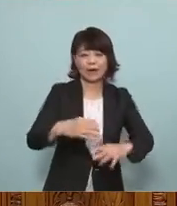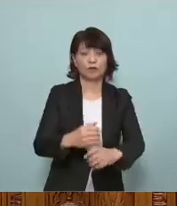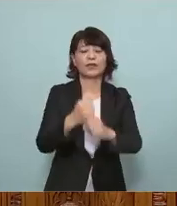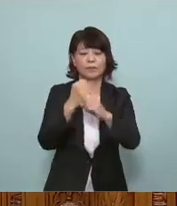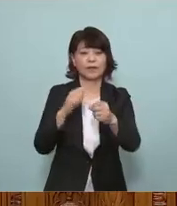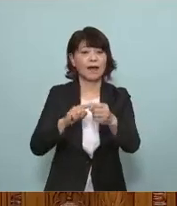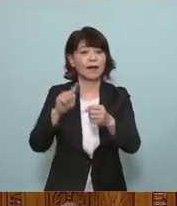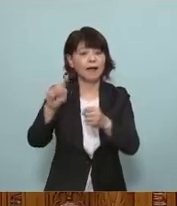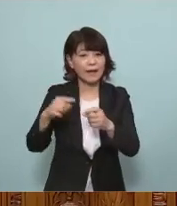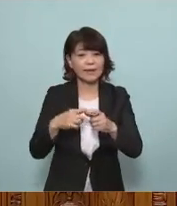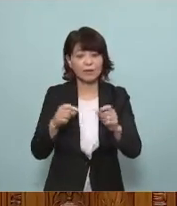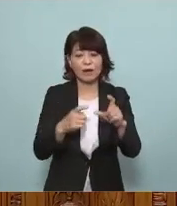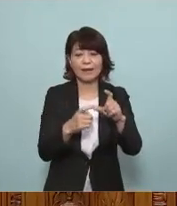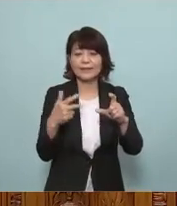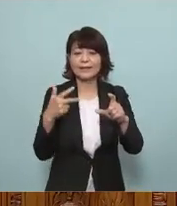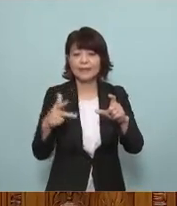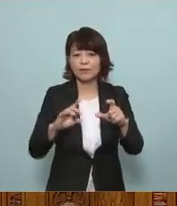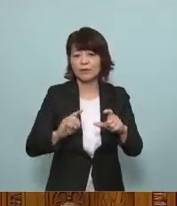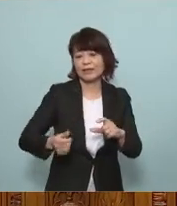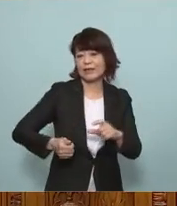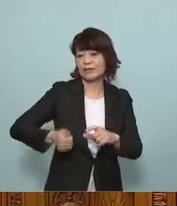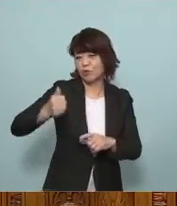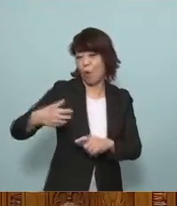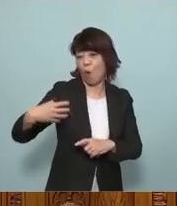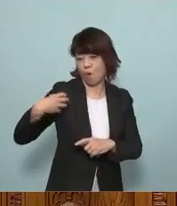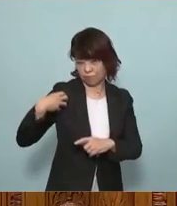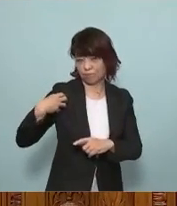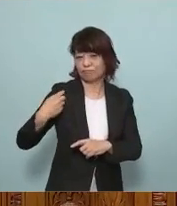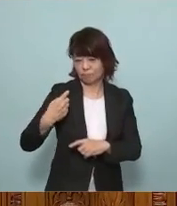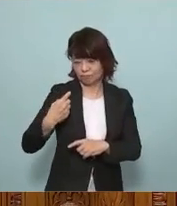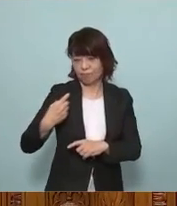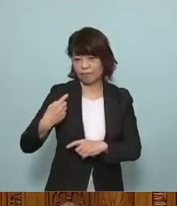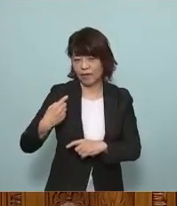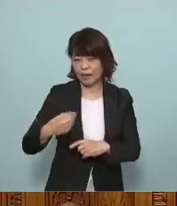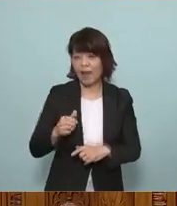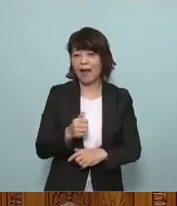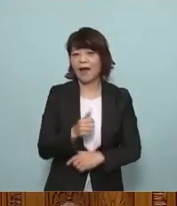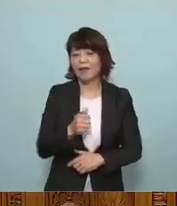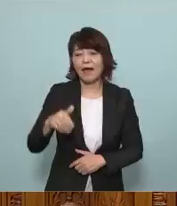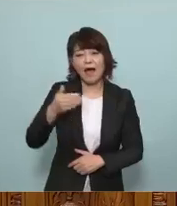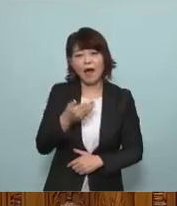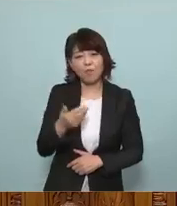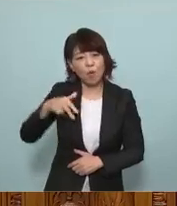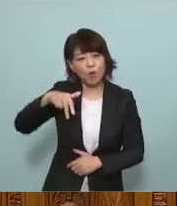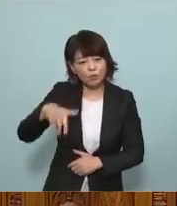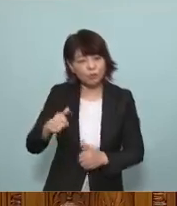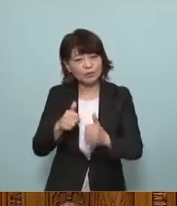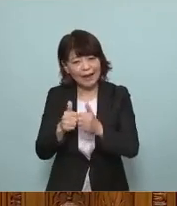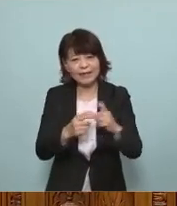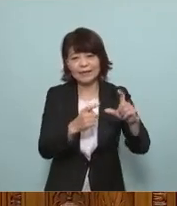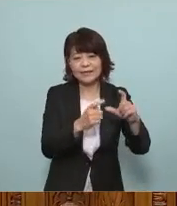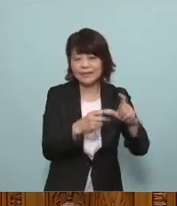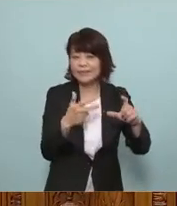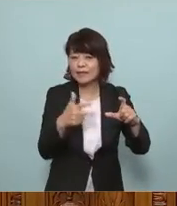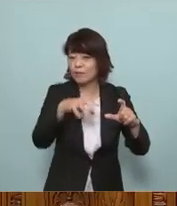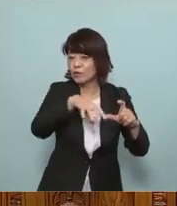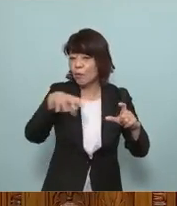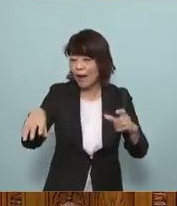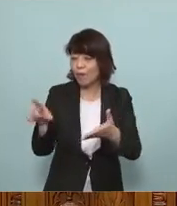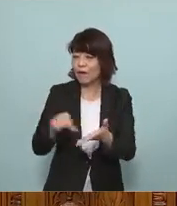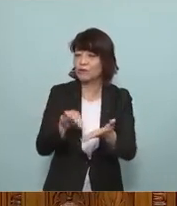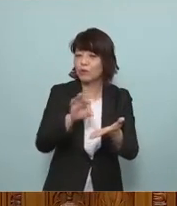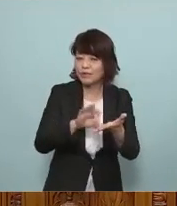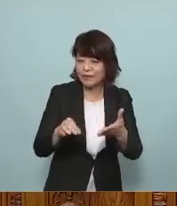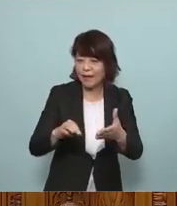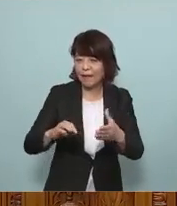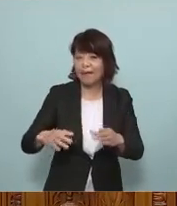G7 議長国を務めることを見据え、ダボス会議や G7 の場を活用し、世界の首脳や